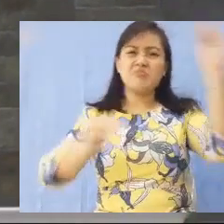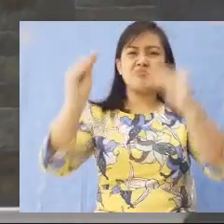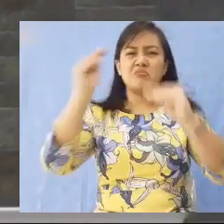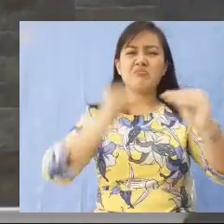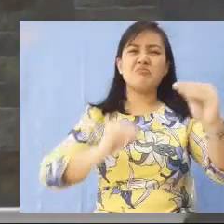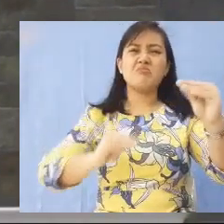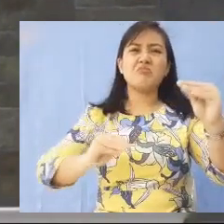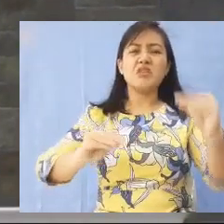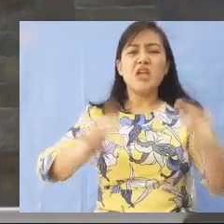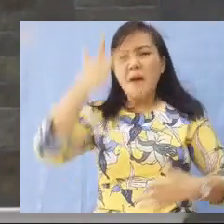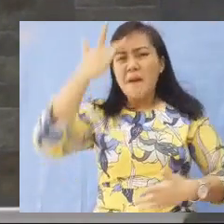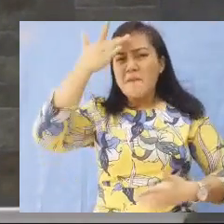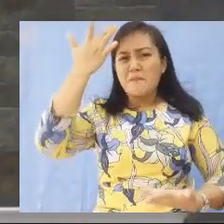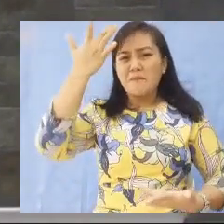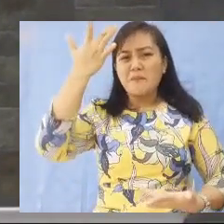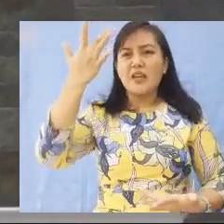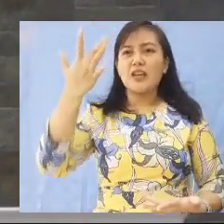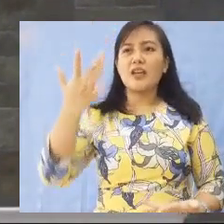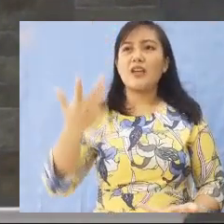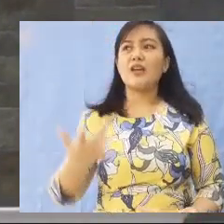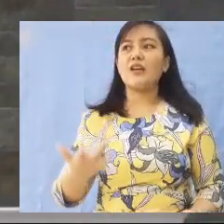lowest ebb ng iyong buhay,